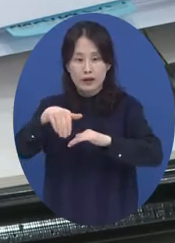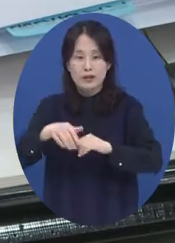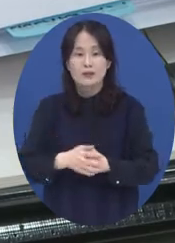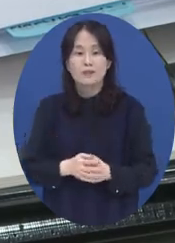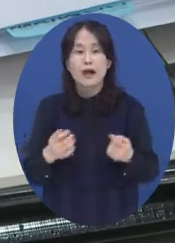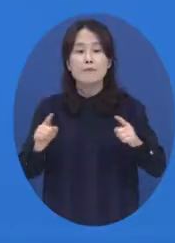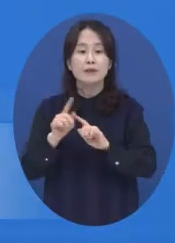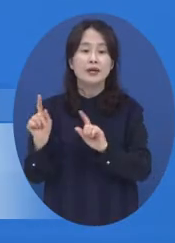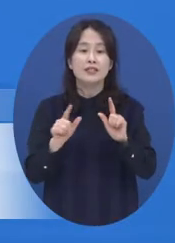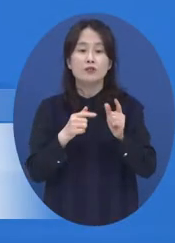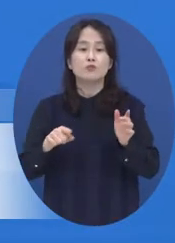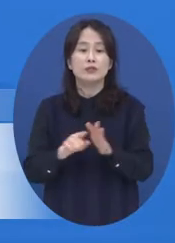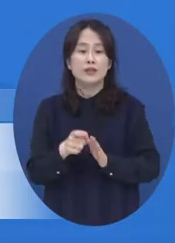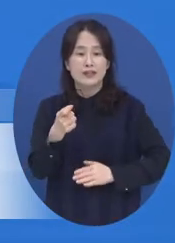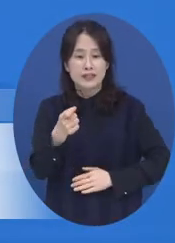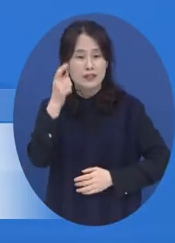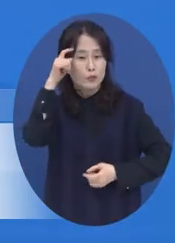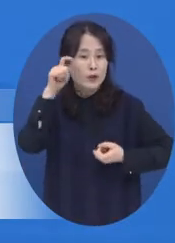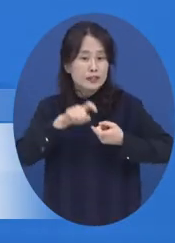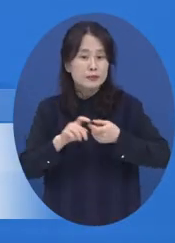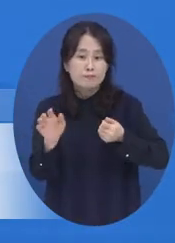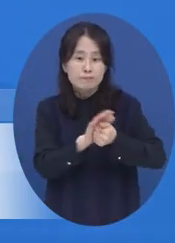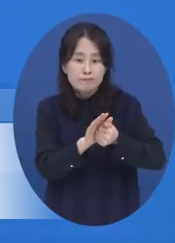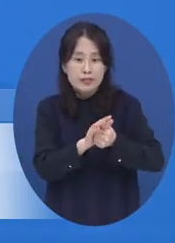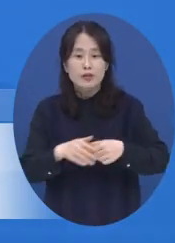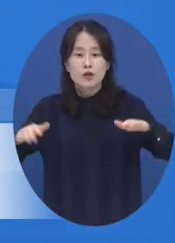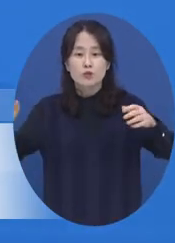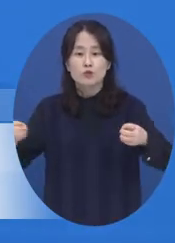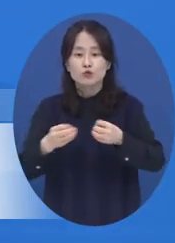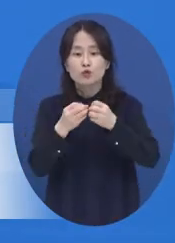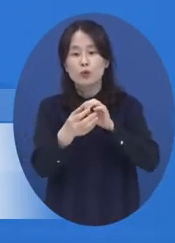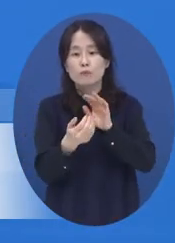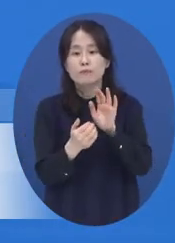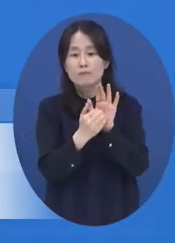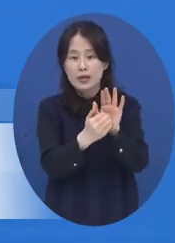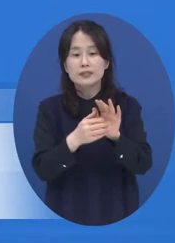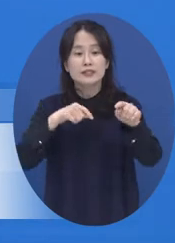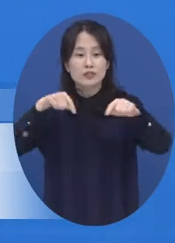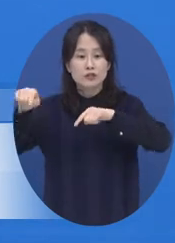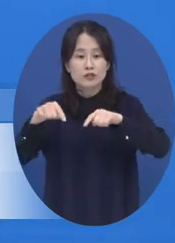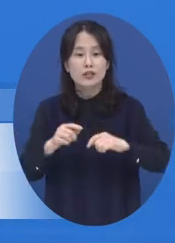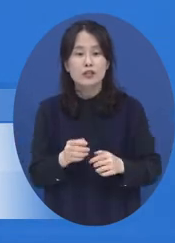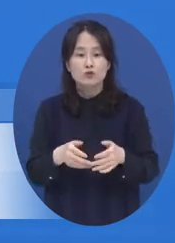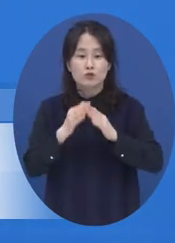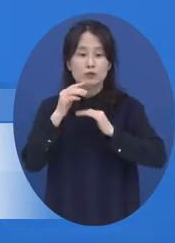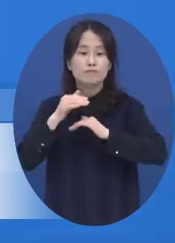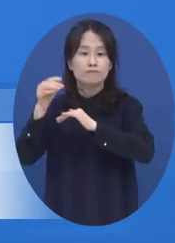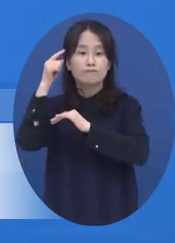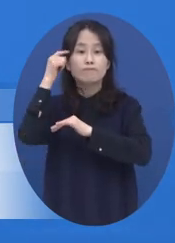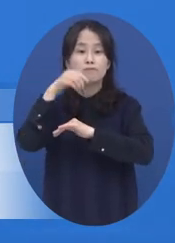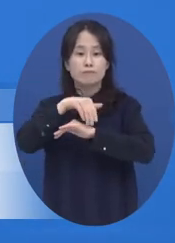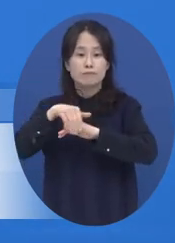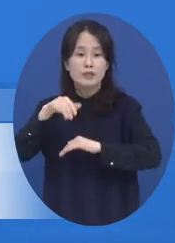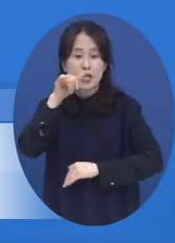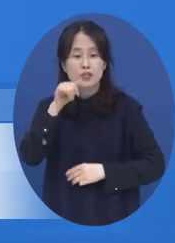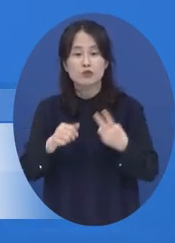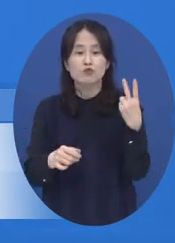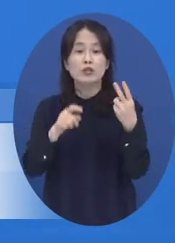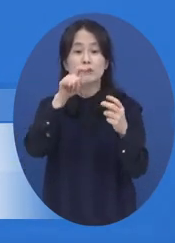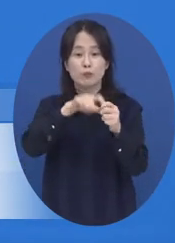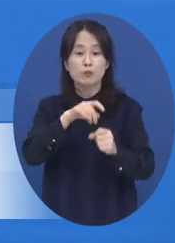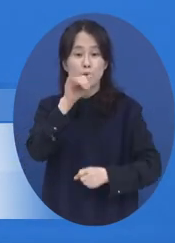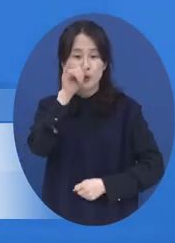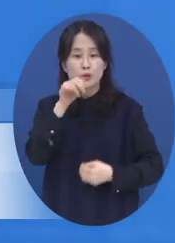제정합니다. 공존을 위한 작은 표류 경기 조류 충돌 예방 정책을 수립 추진할